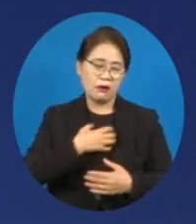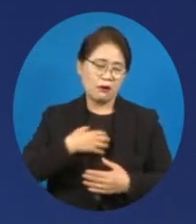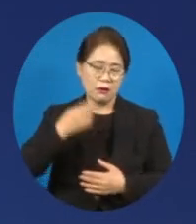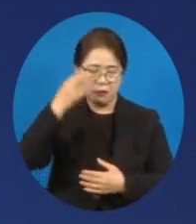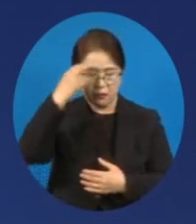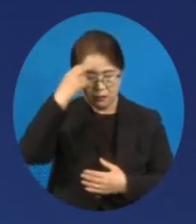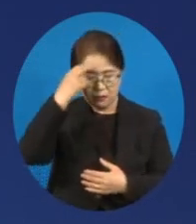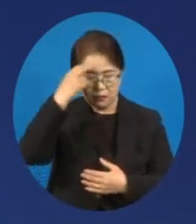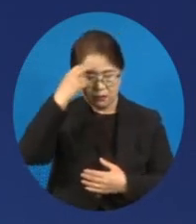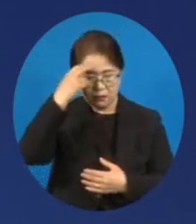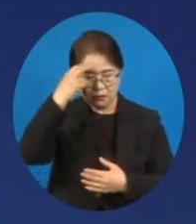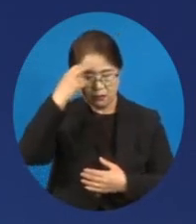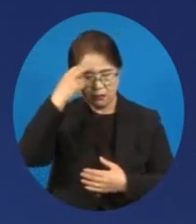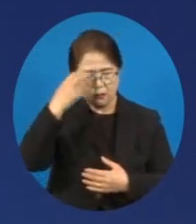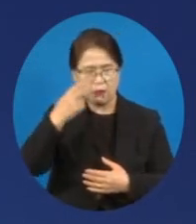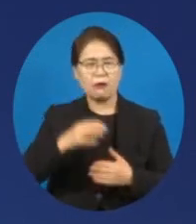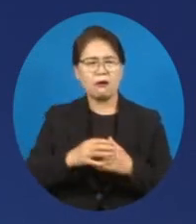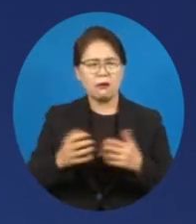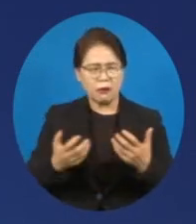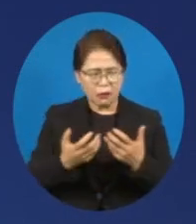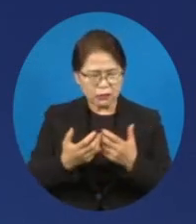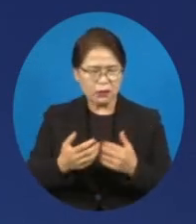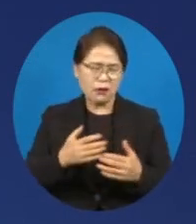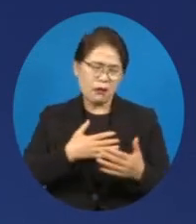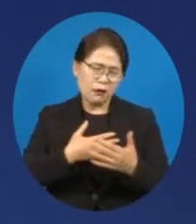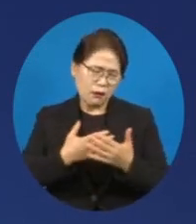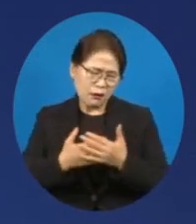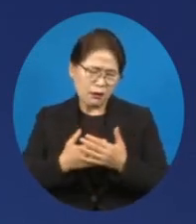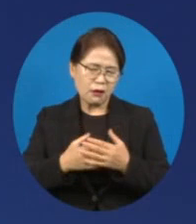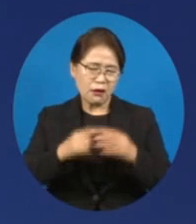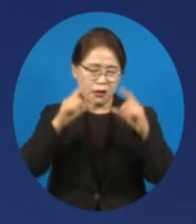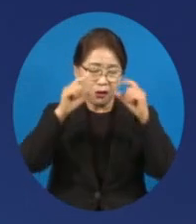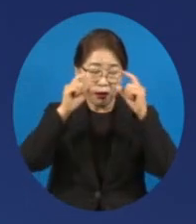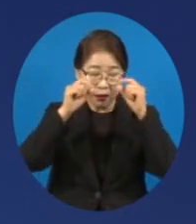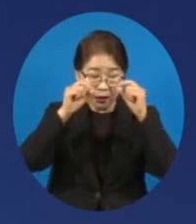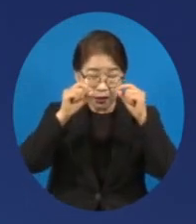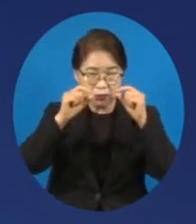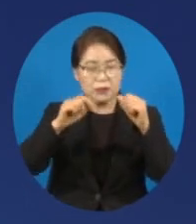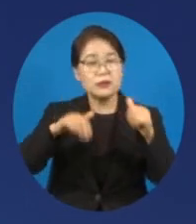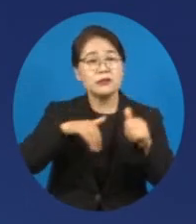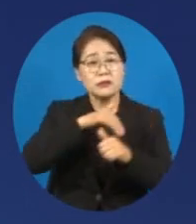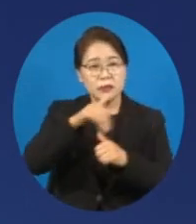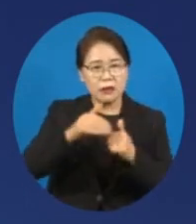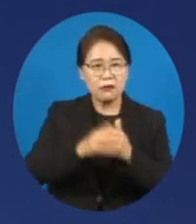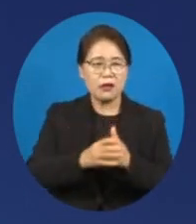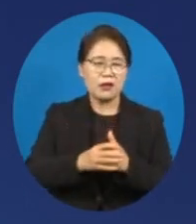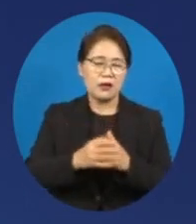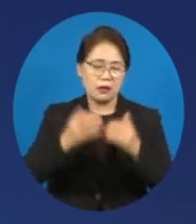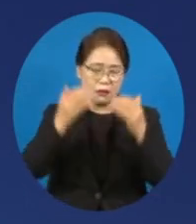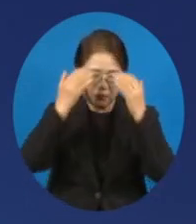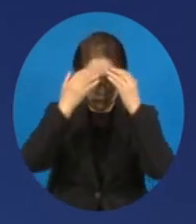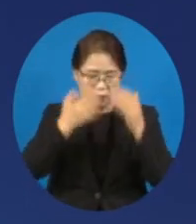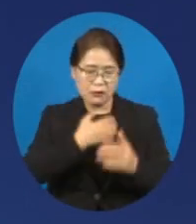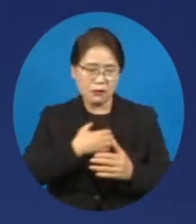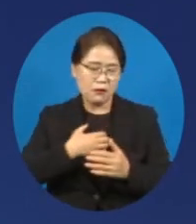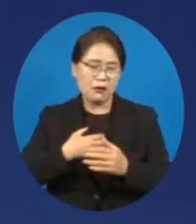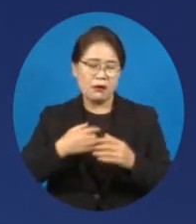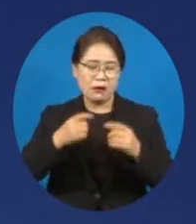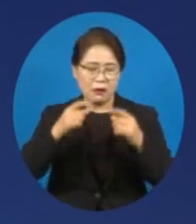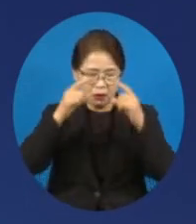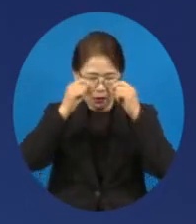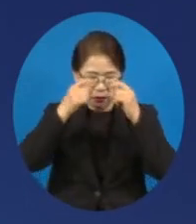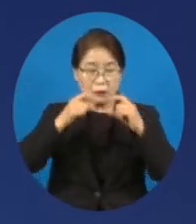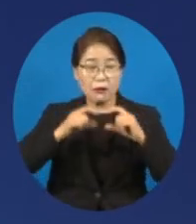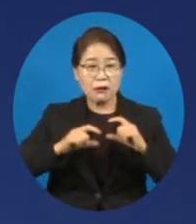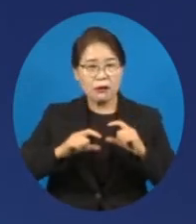걱정과 염려에 사로잡히고 불안과 두려움에 잠을 이루지 못하고 고통과 괴로움 속에 날밤을 새고 있다고 한다면